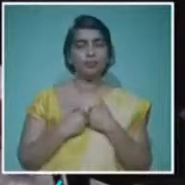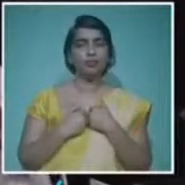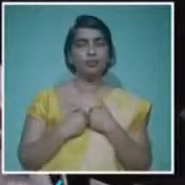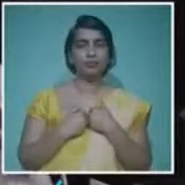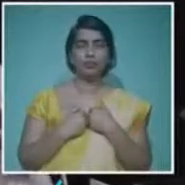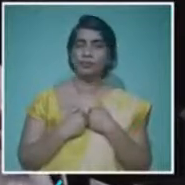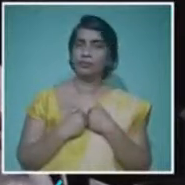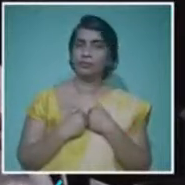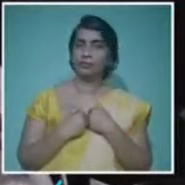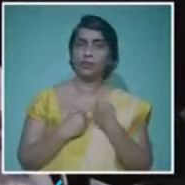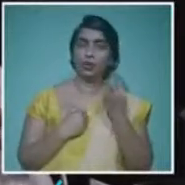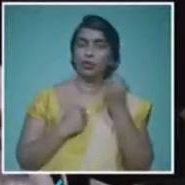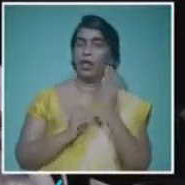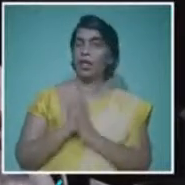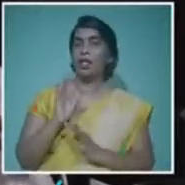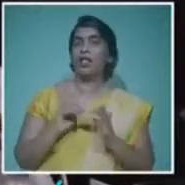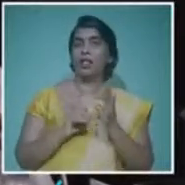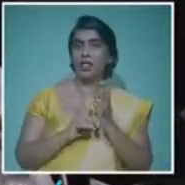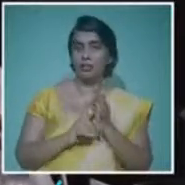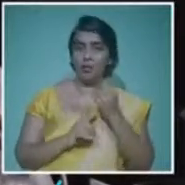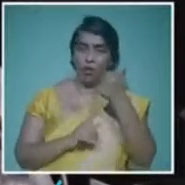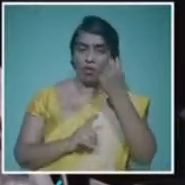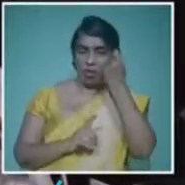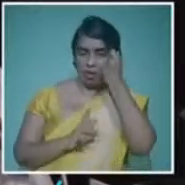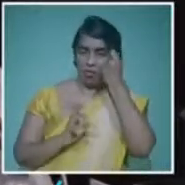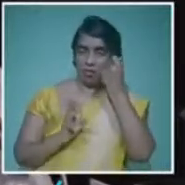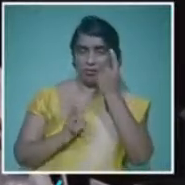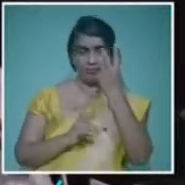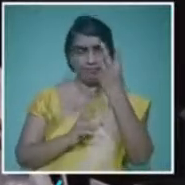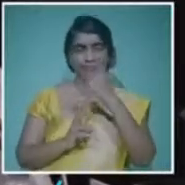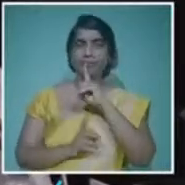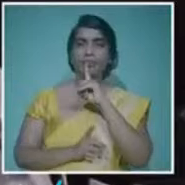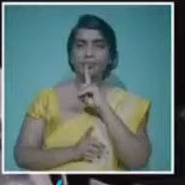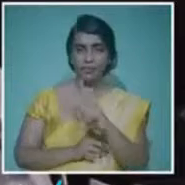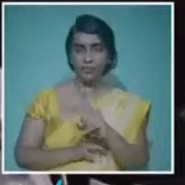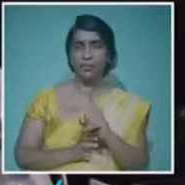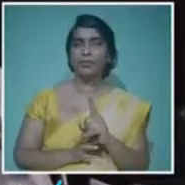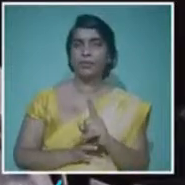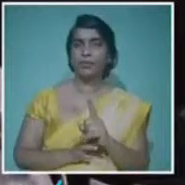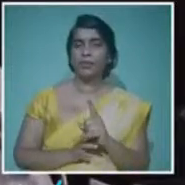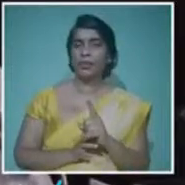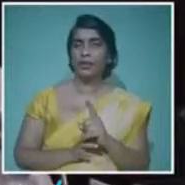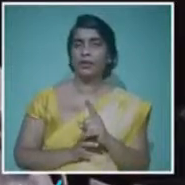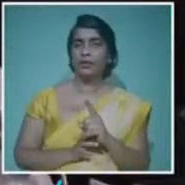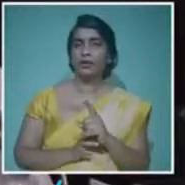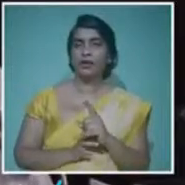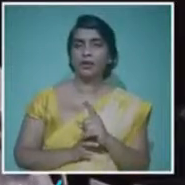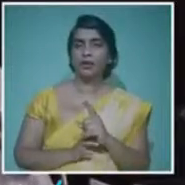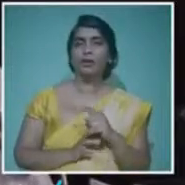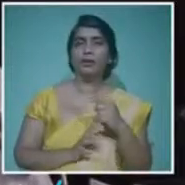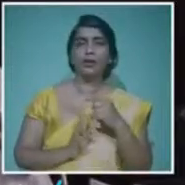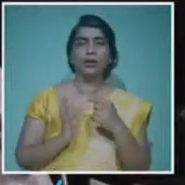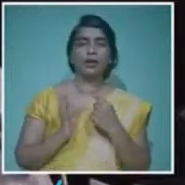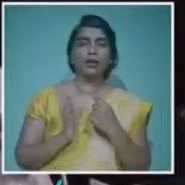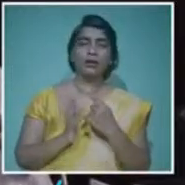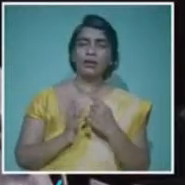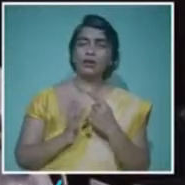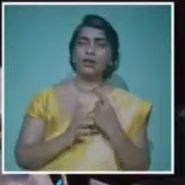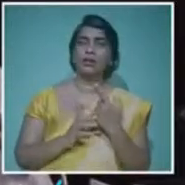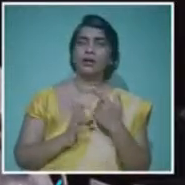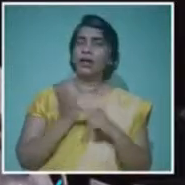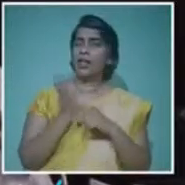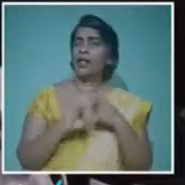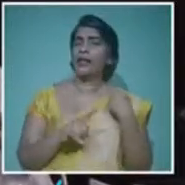මේ අපේ මුදල් නැමීත්තම හොඳ යෝජනාවල් කීපයක් ගෙනවා. ටැක්ස් ප්‍රෙසිඩෙන්ෂල් ටැක්ස් පොලිසික මිෂන් එකක් දෙයන්න ඕන කියලා.